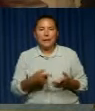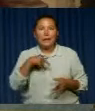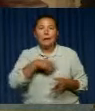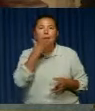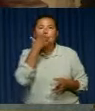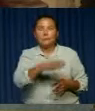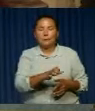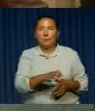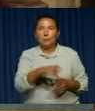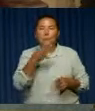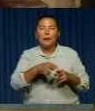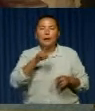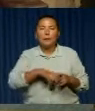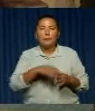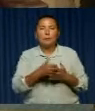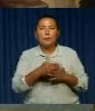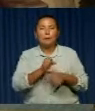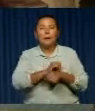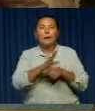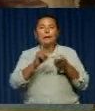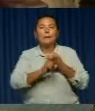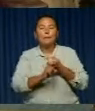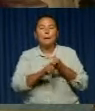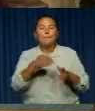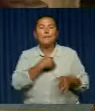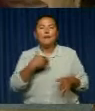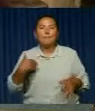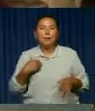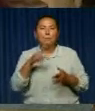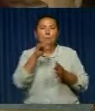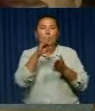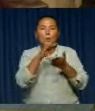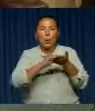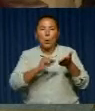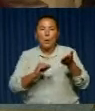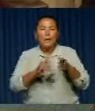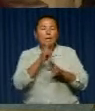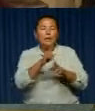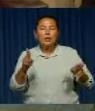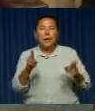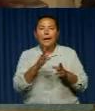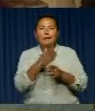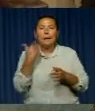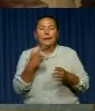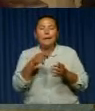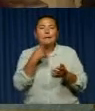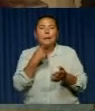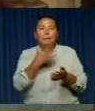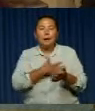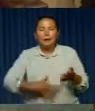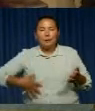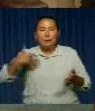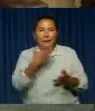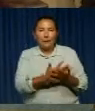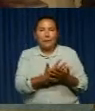келеді. Сондықтан жалпы коронавирустың пневмонияның протоколын емінде ешқандай тамыр іші,